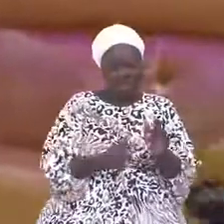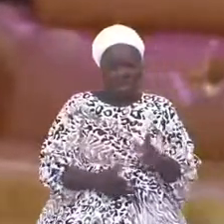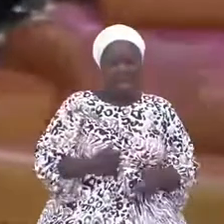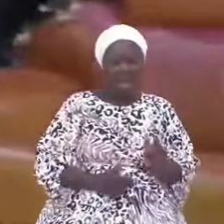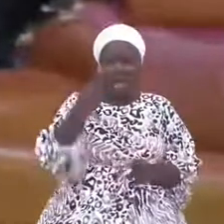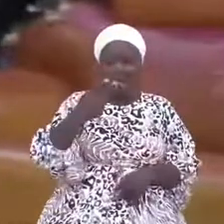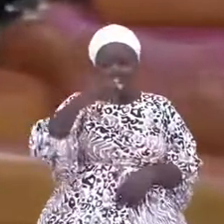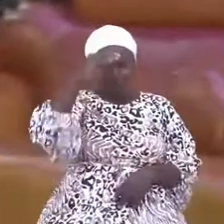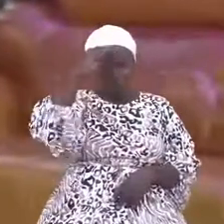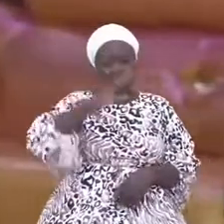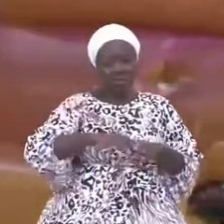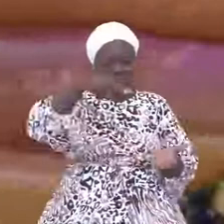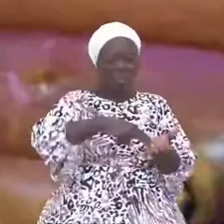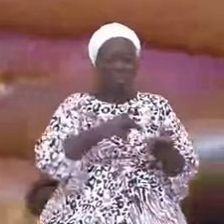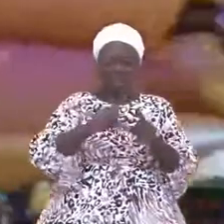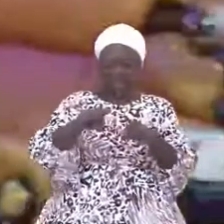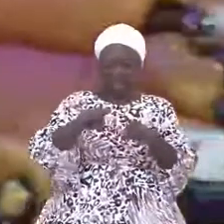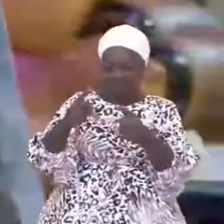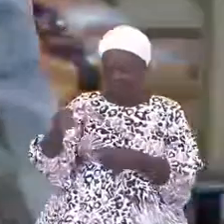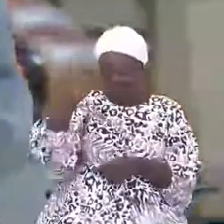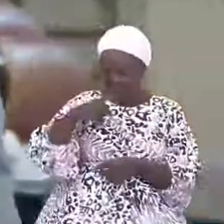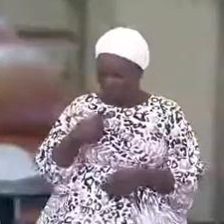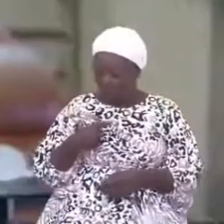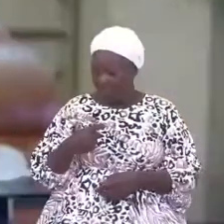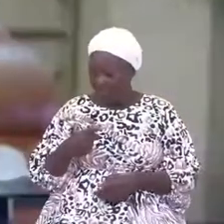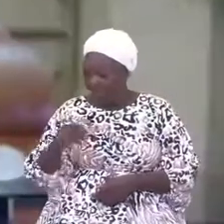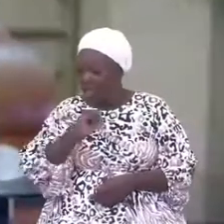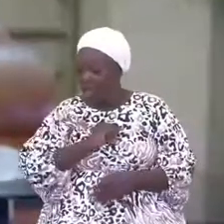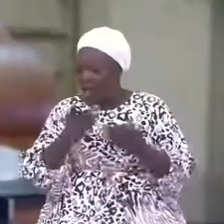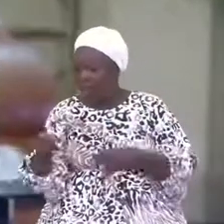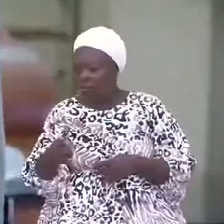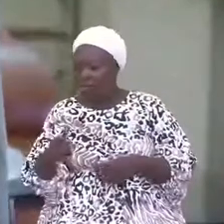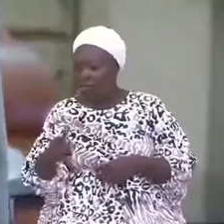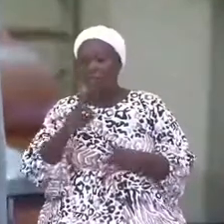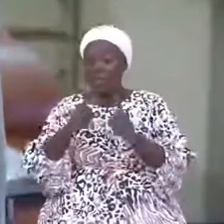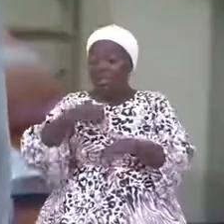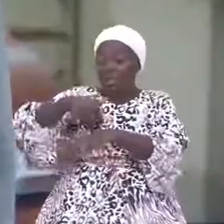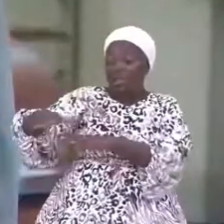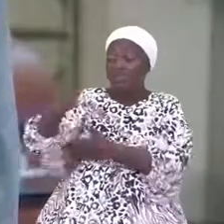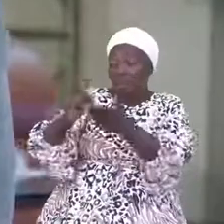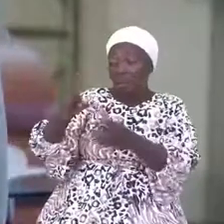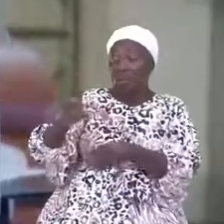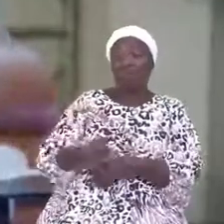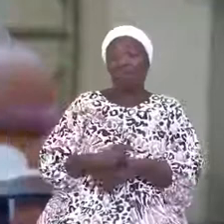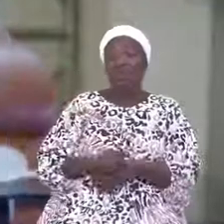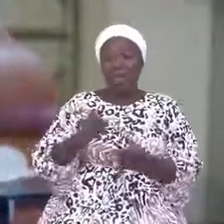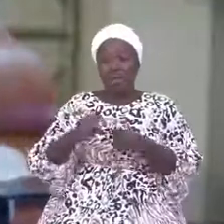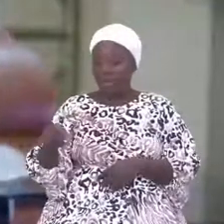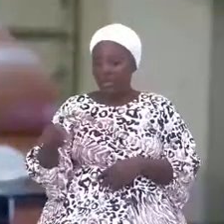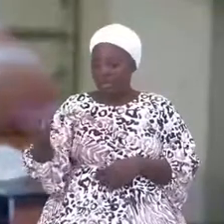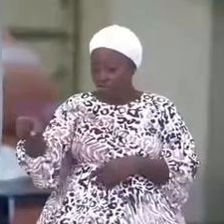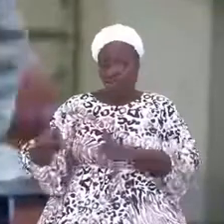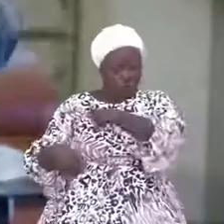monsieur et l'homme élevé, il ne se lève pas pour aller vers lui et dire, je te veux. Il